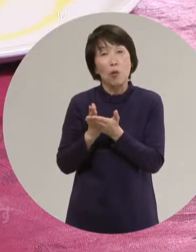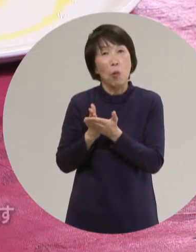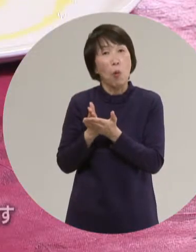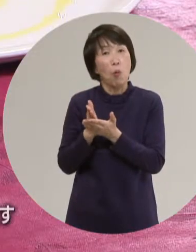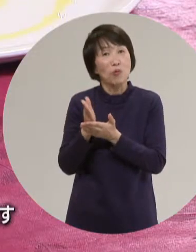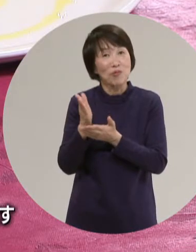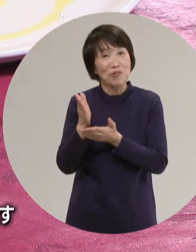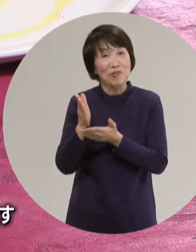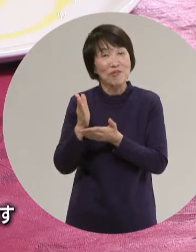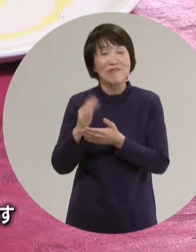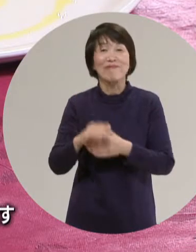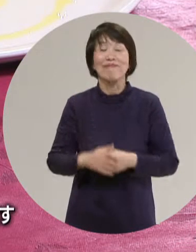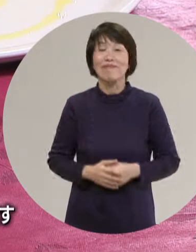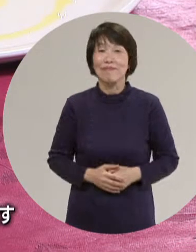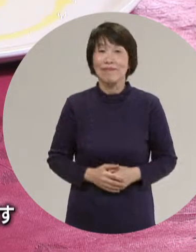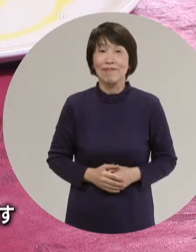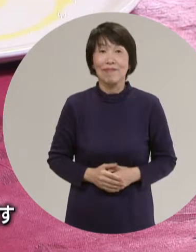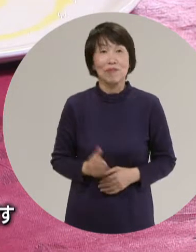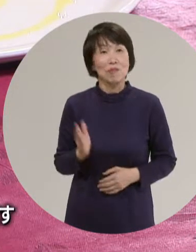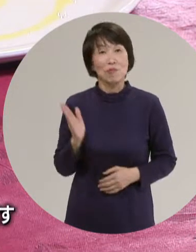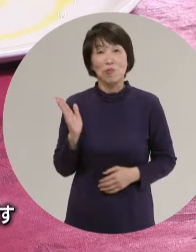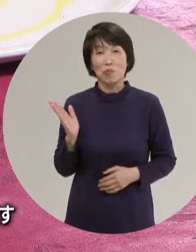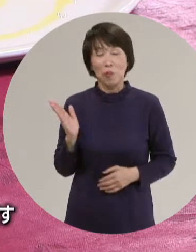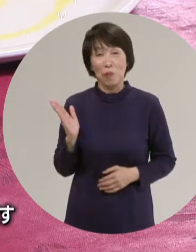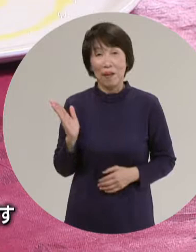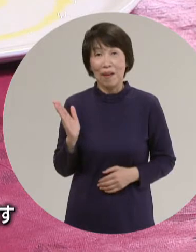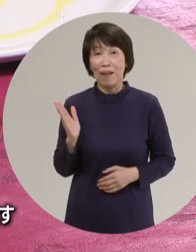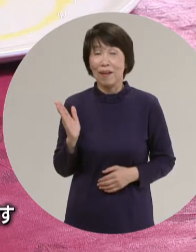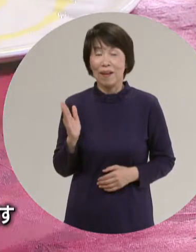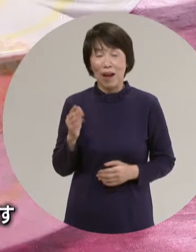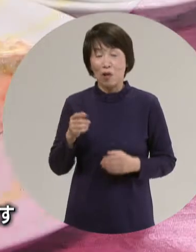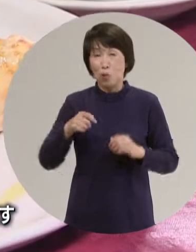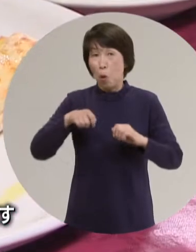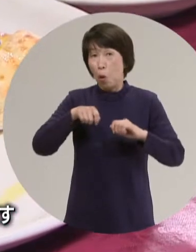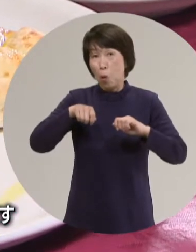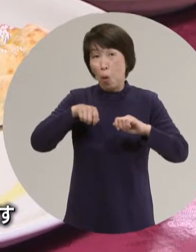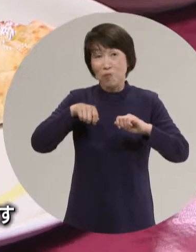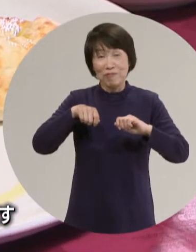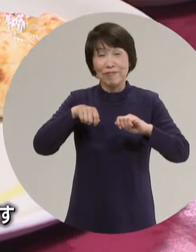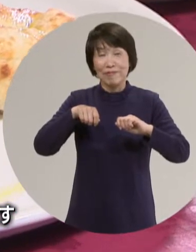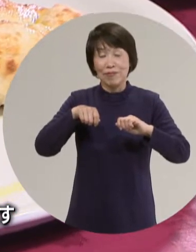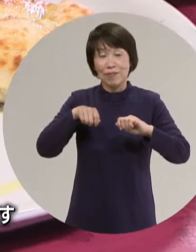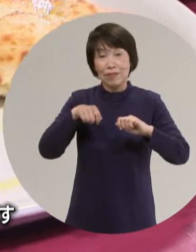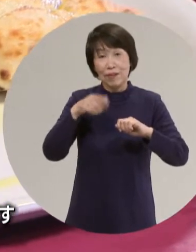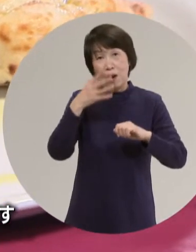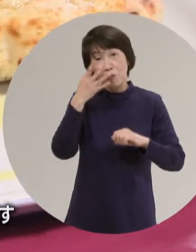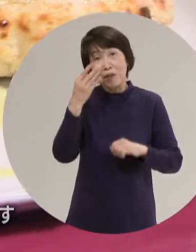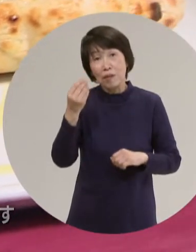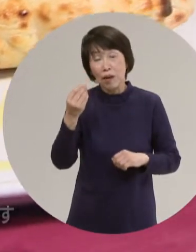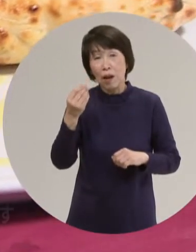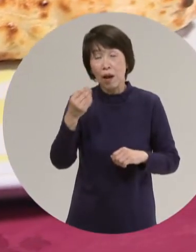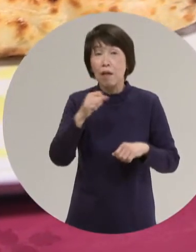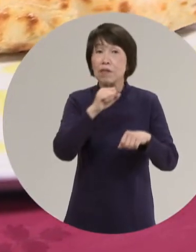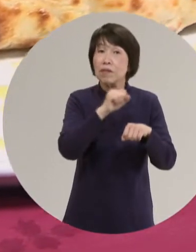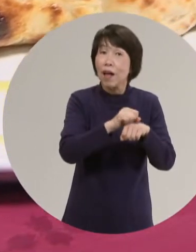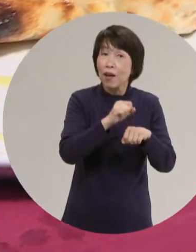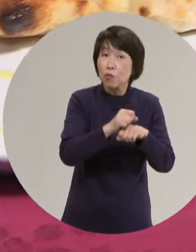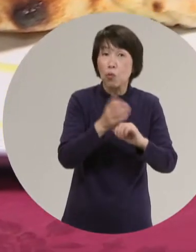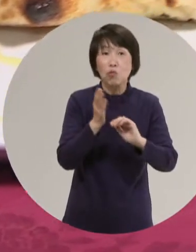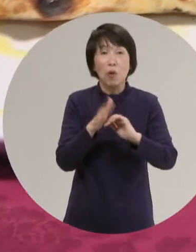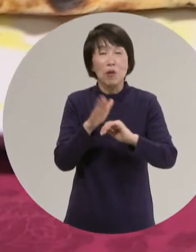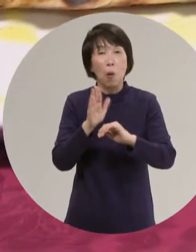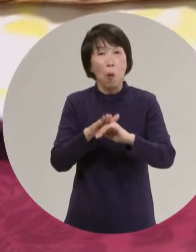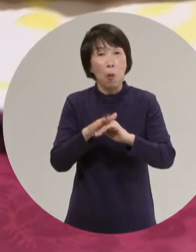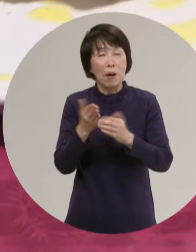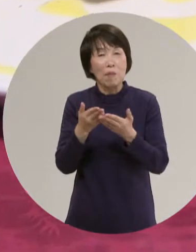わお、これがそのコースですか。なんて素敵。 しかも素材から調理法までシ